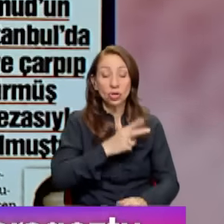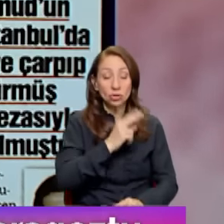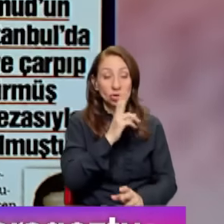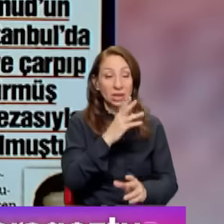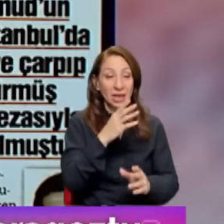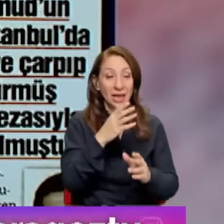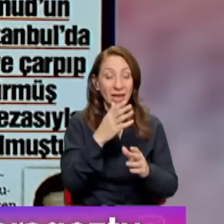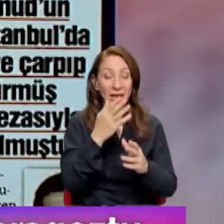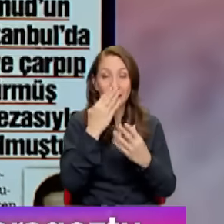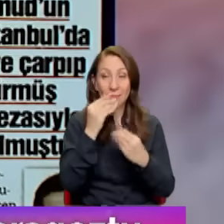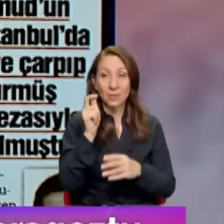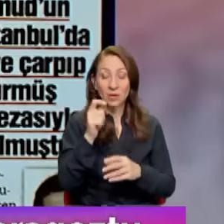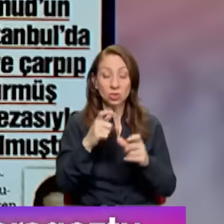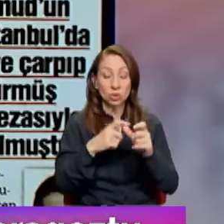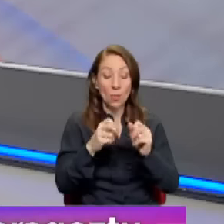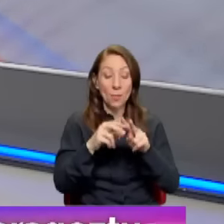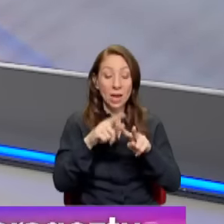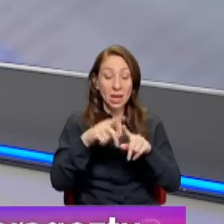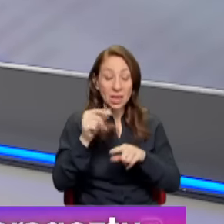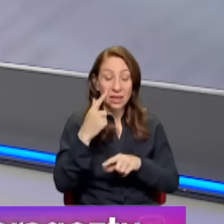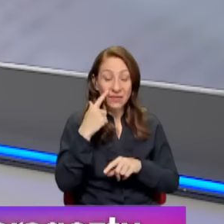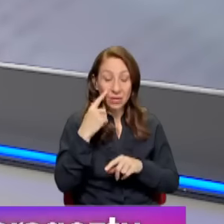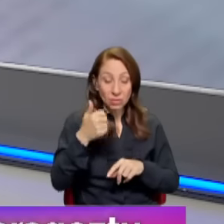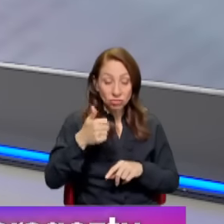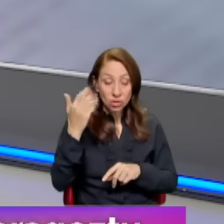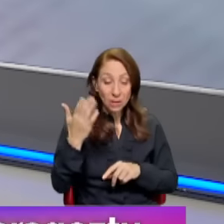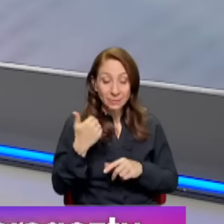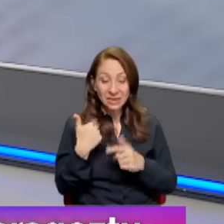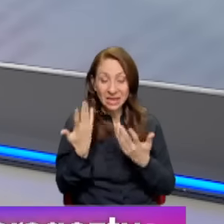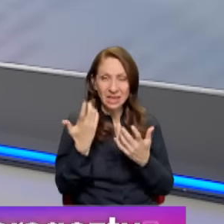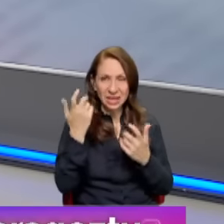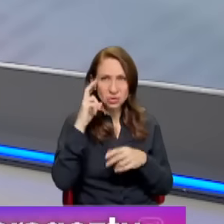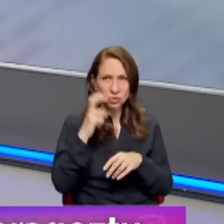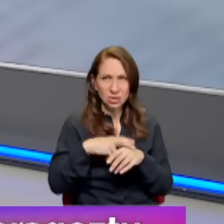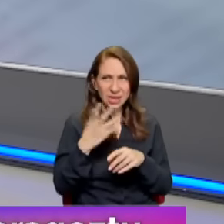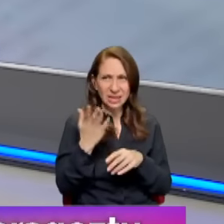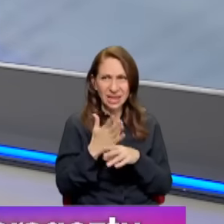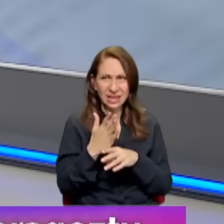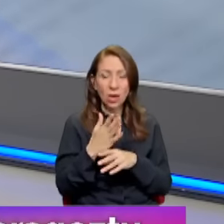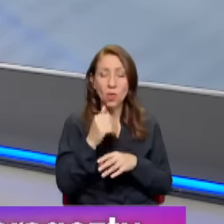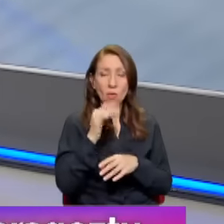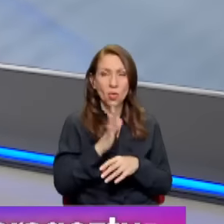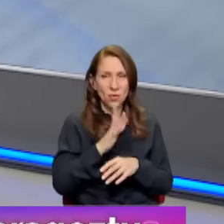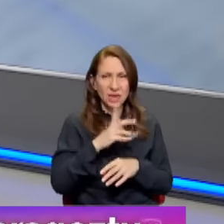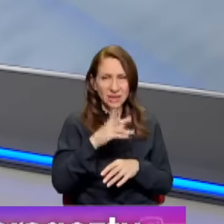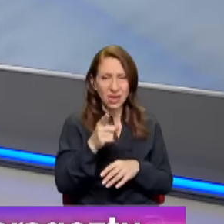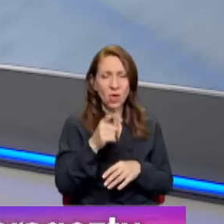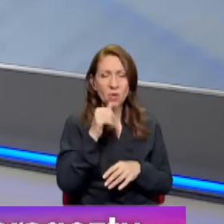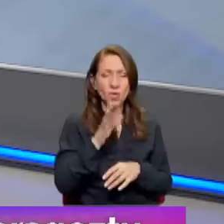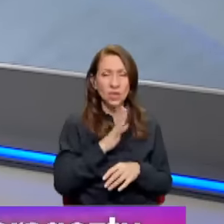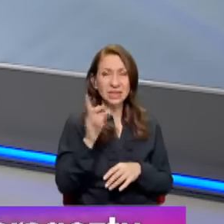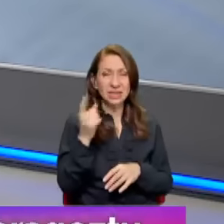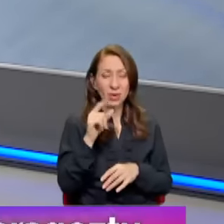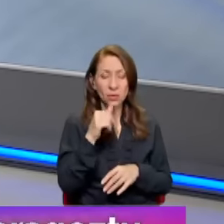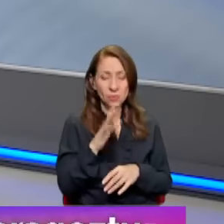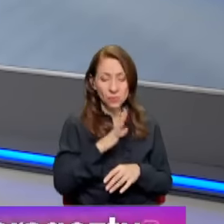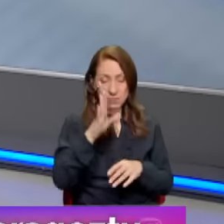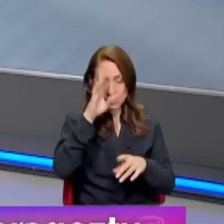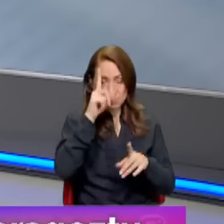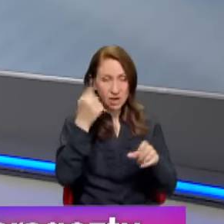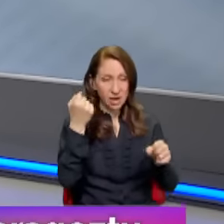hibe etti Peki Somali Somali'nin devlet başkanı biz nereden hatırlıyoruz hangi olaydan e oğlu vardı Somali liderinin oğlu